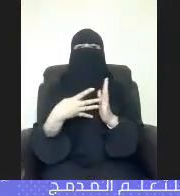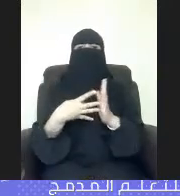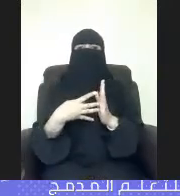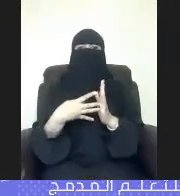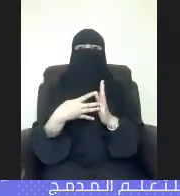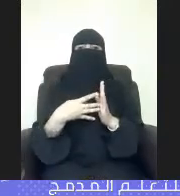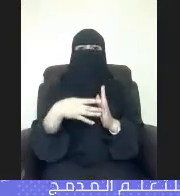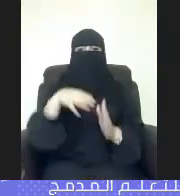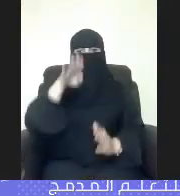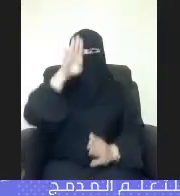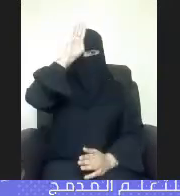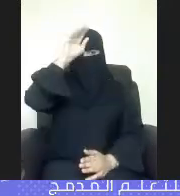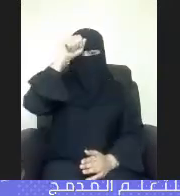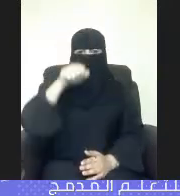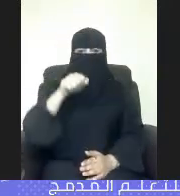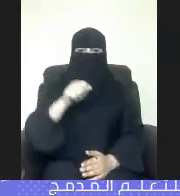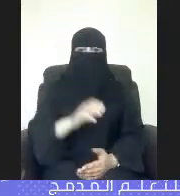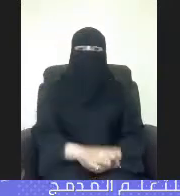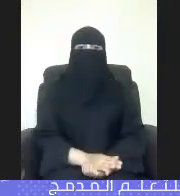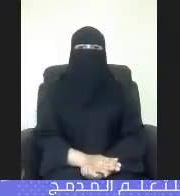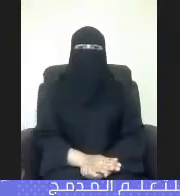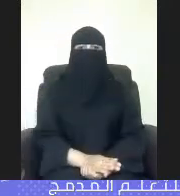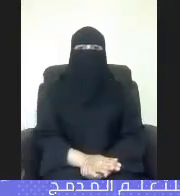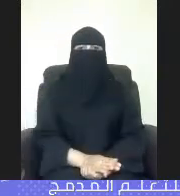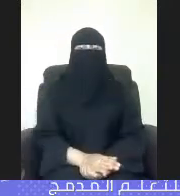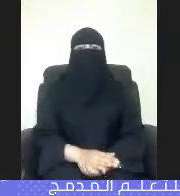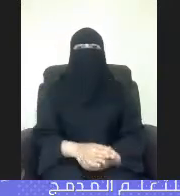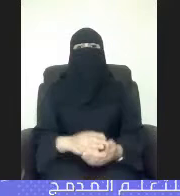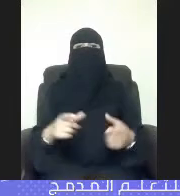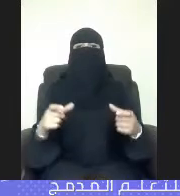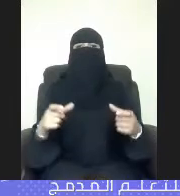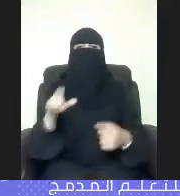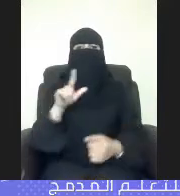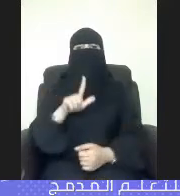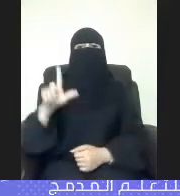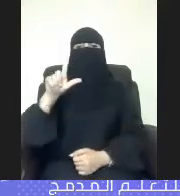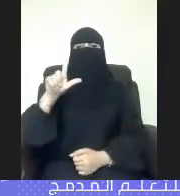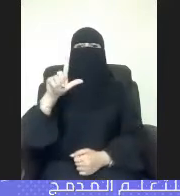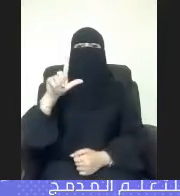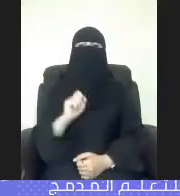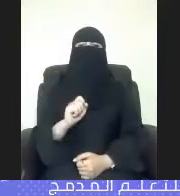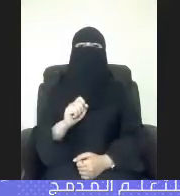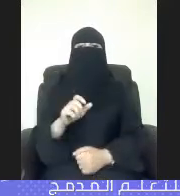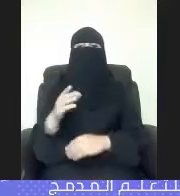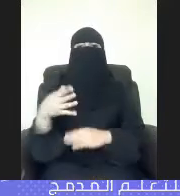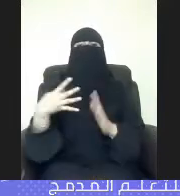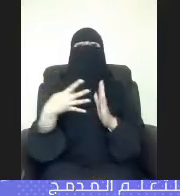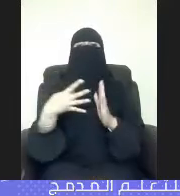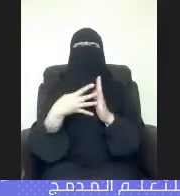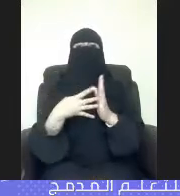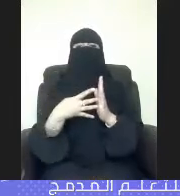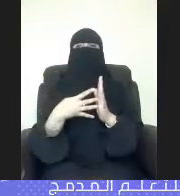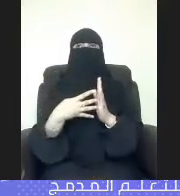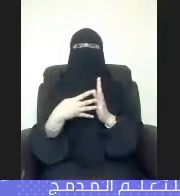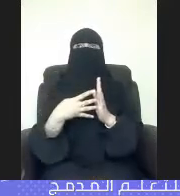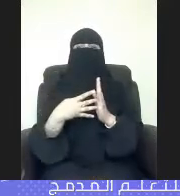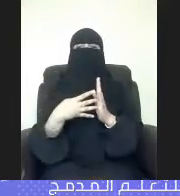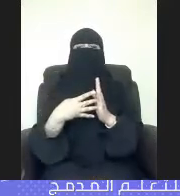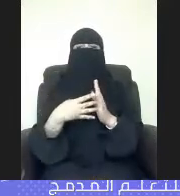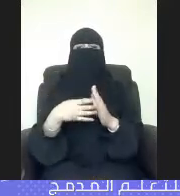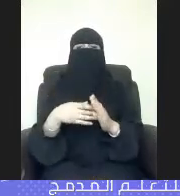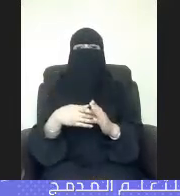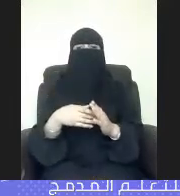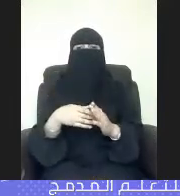السلمي، سعادة وكيل الجامعة للشؤون التعليمية والأكاديمية الأستاذ الدكتور سعد